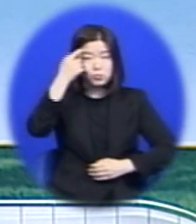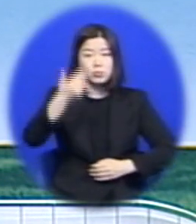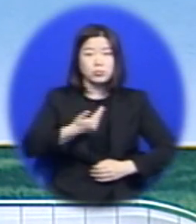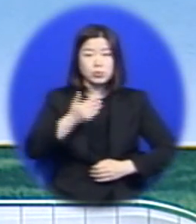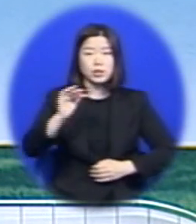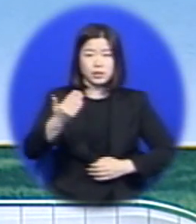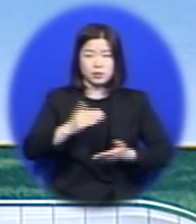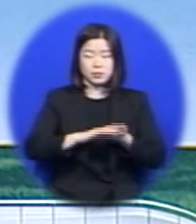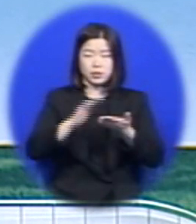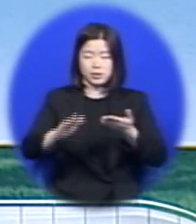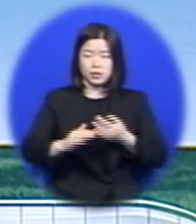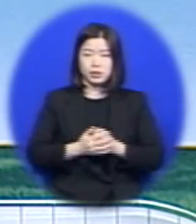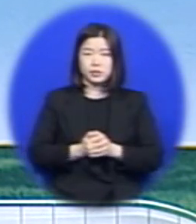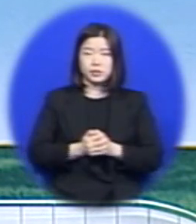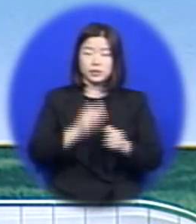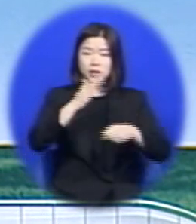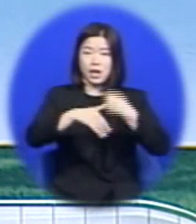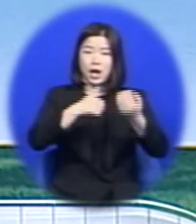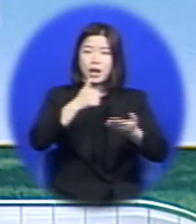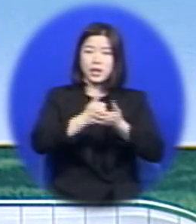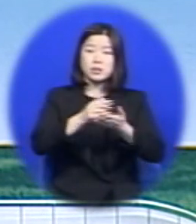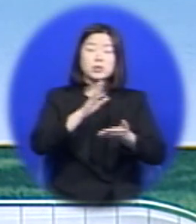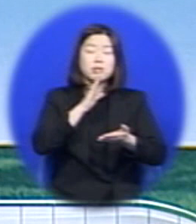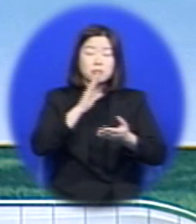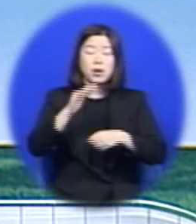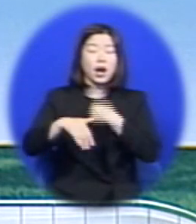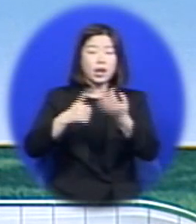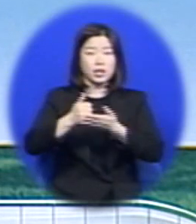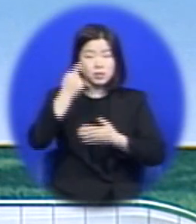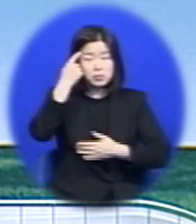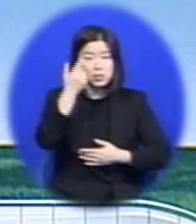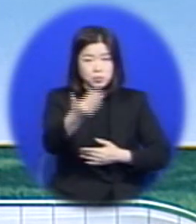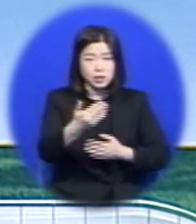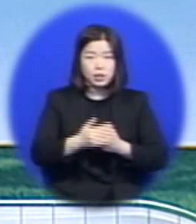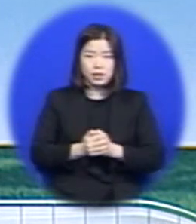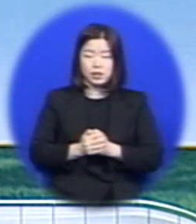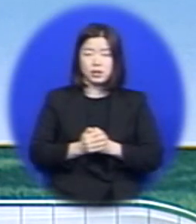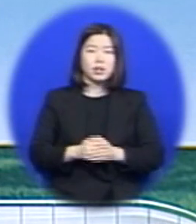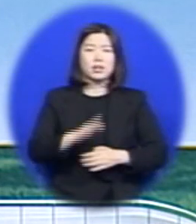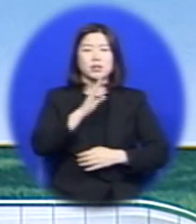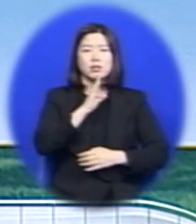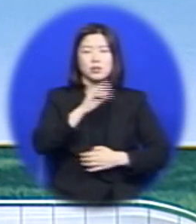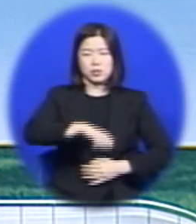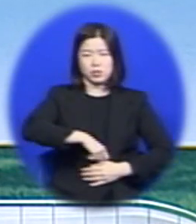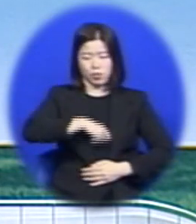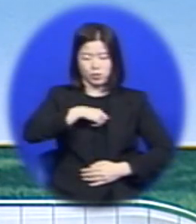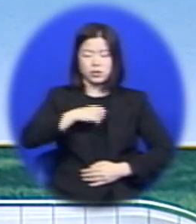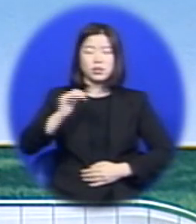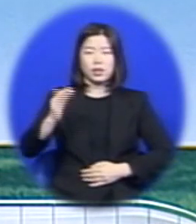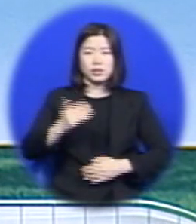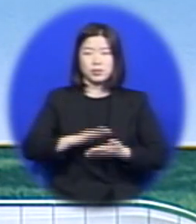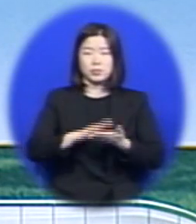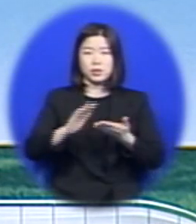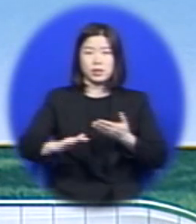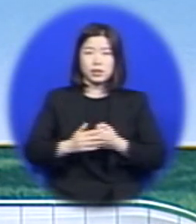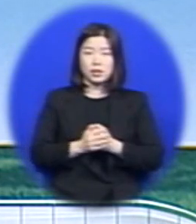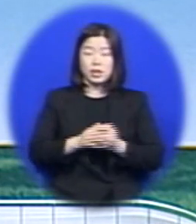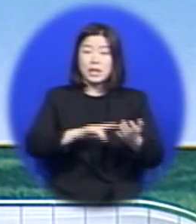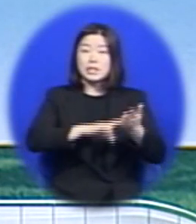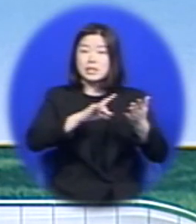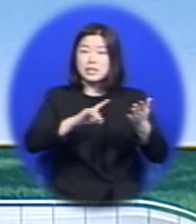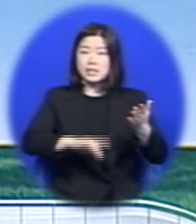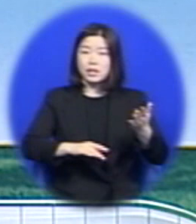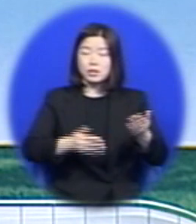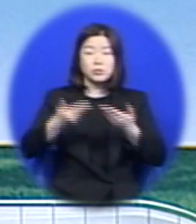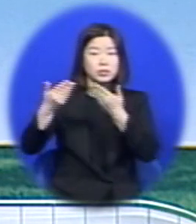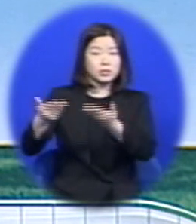됩니다. 하나님이 정말 하나님이십니까? 그러면 정직해야 하는 것입니다. 세금 내는